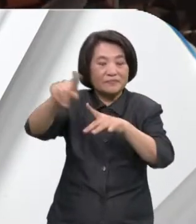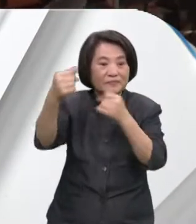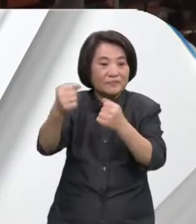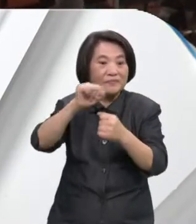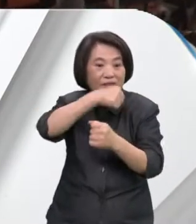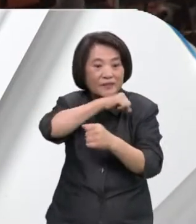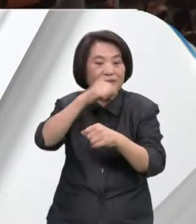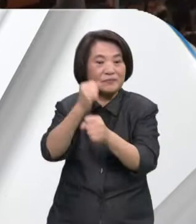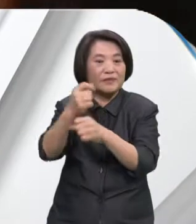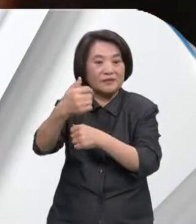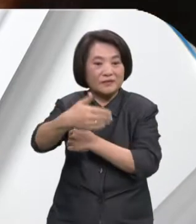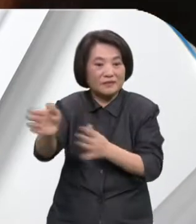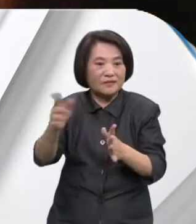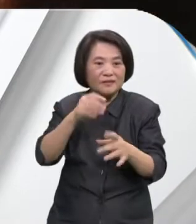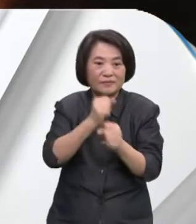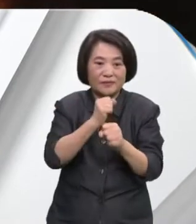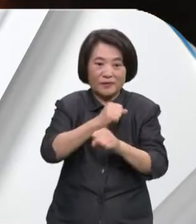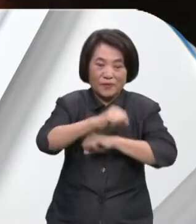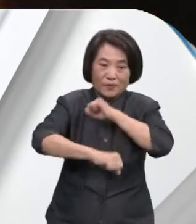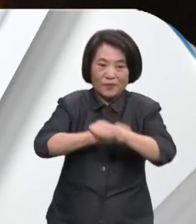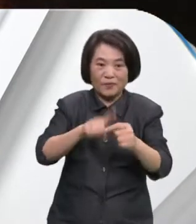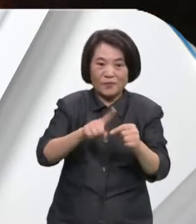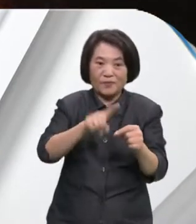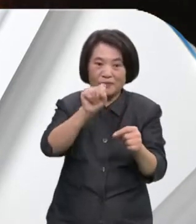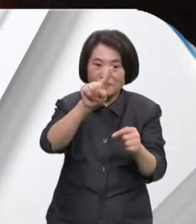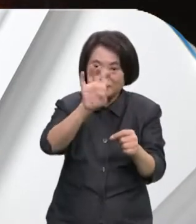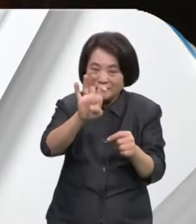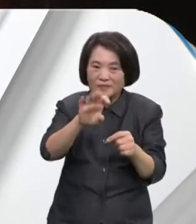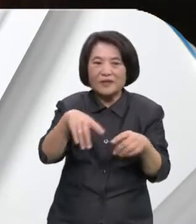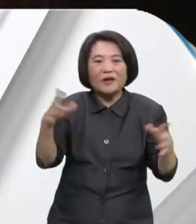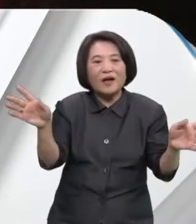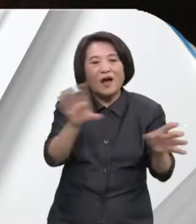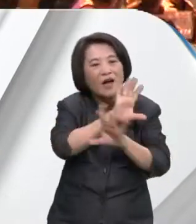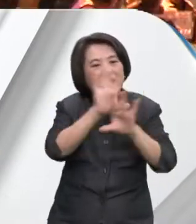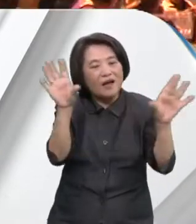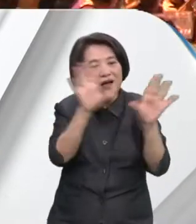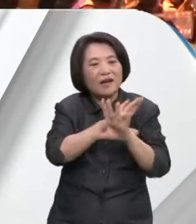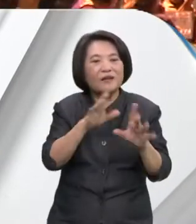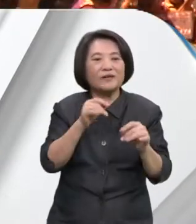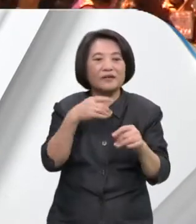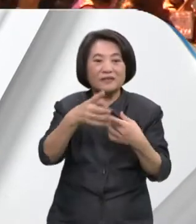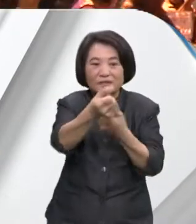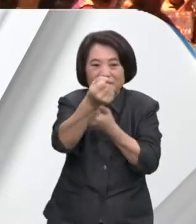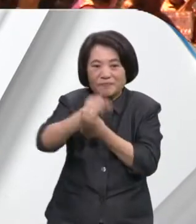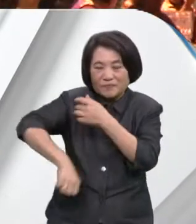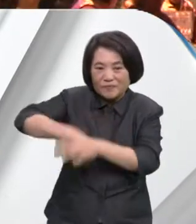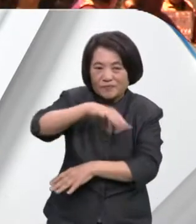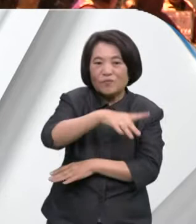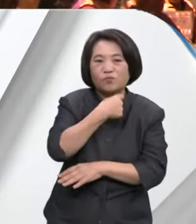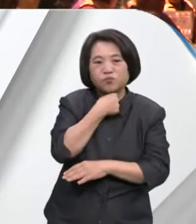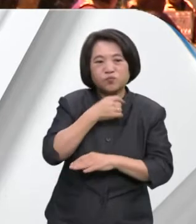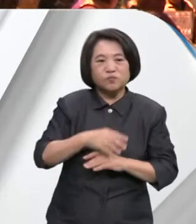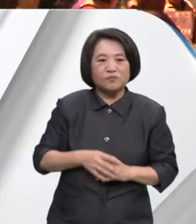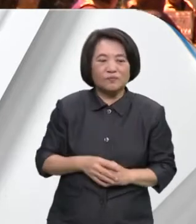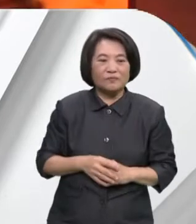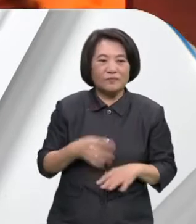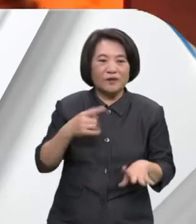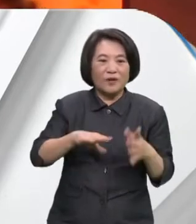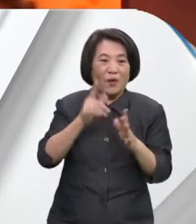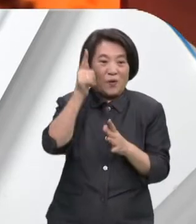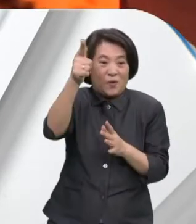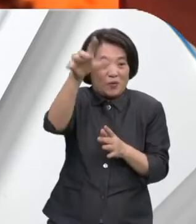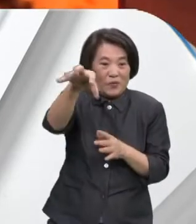氏组合作。潘年成交140周年音乐会，同时还能摸高堂重建的基金。 因为来自蛮遥远